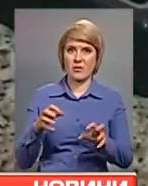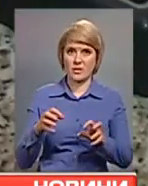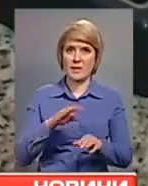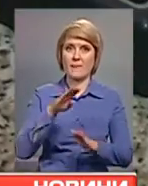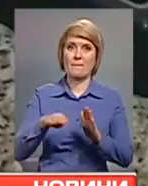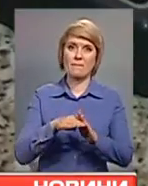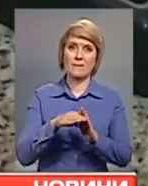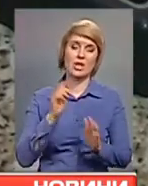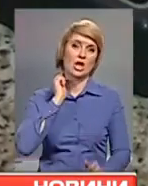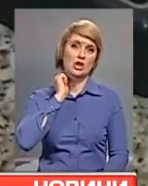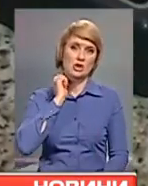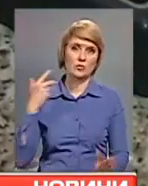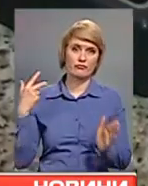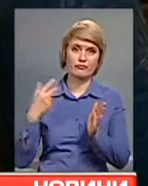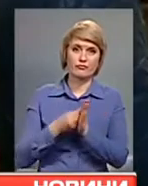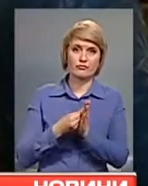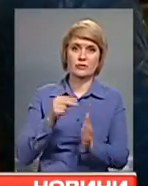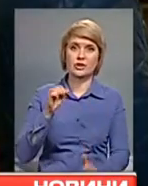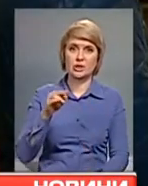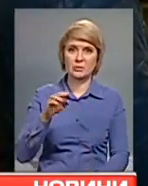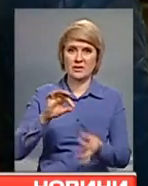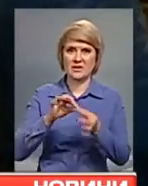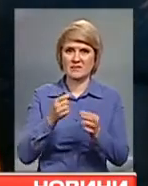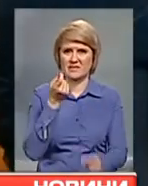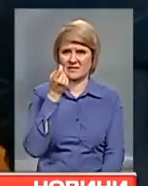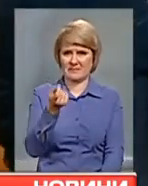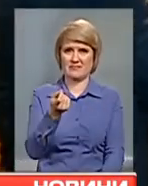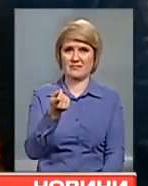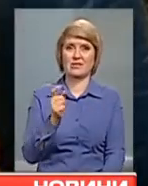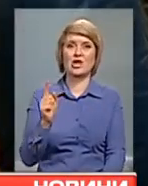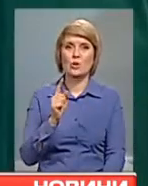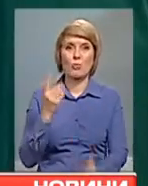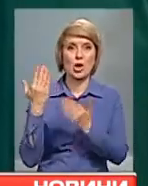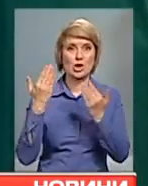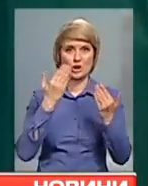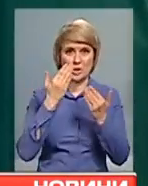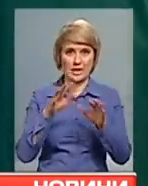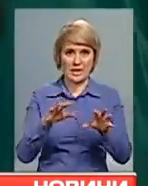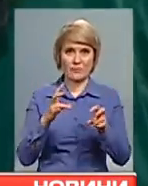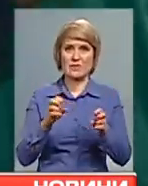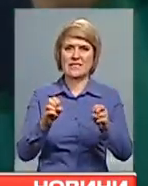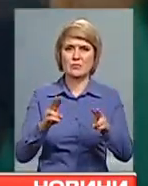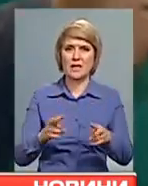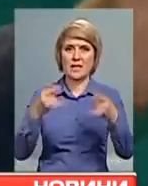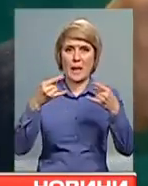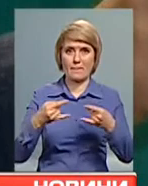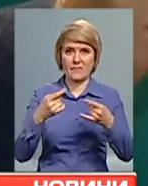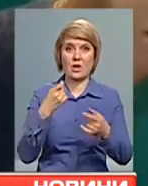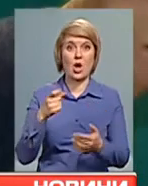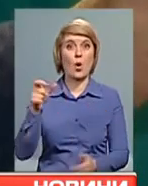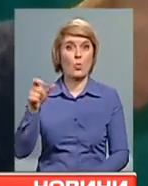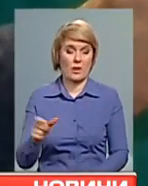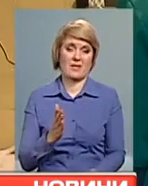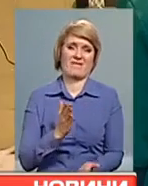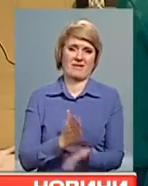під шкіру шприцом вводять чіп, завбільшки з рисове зернятко. Щоб щитати з нього дані, потрібен спеціальний прилад. У комунальників він